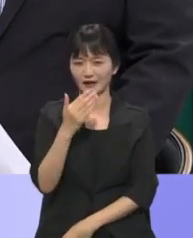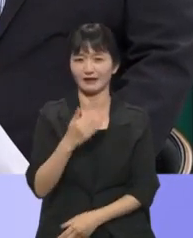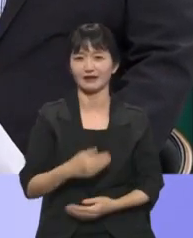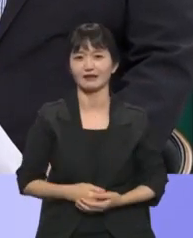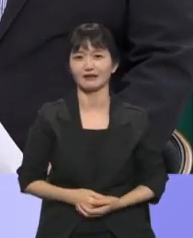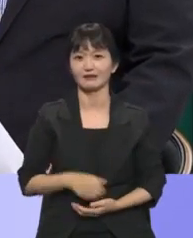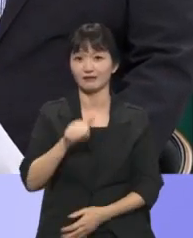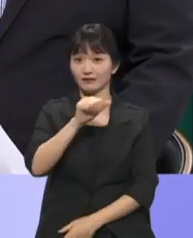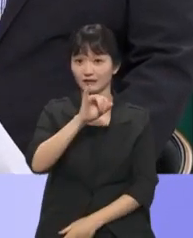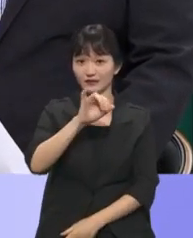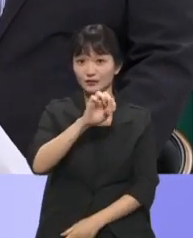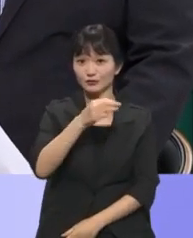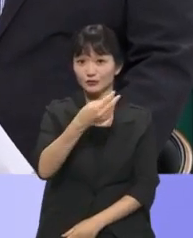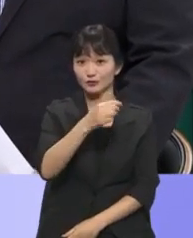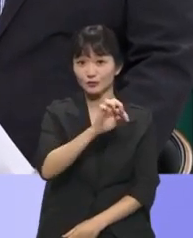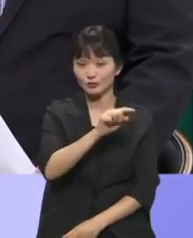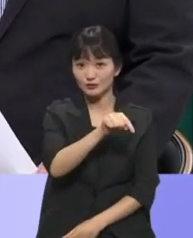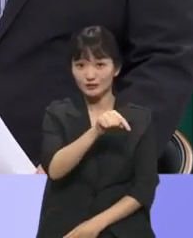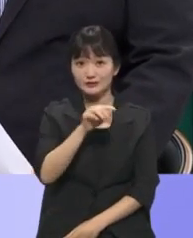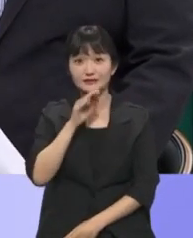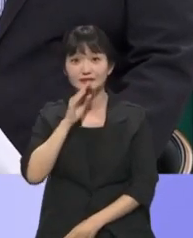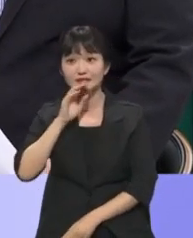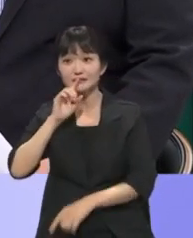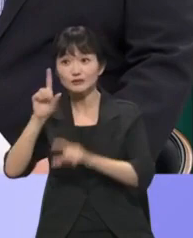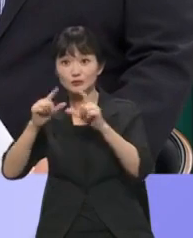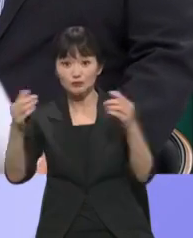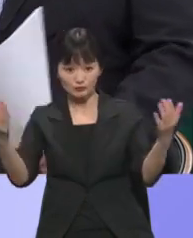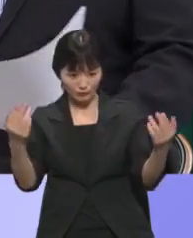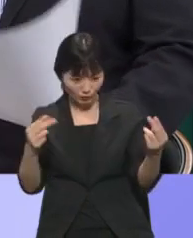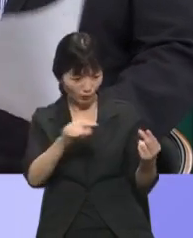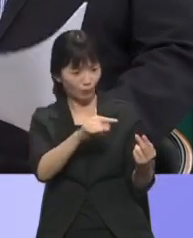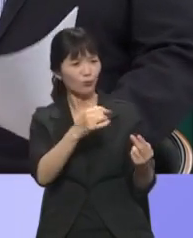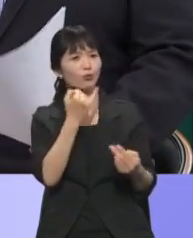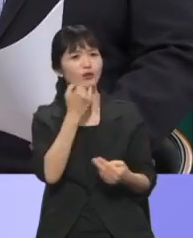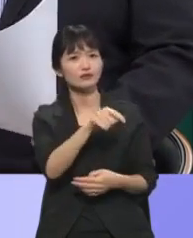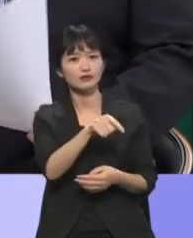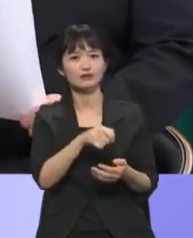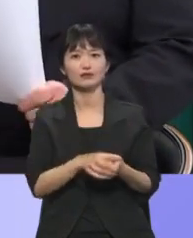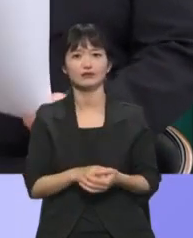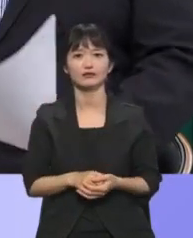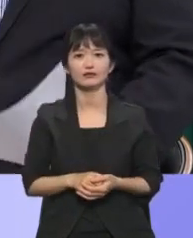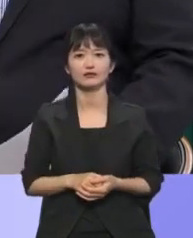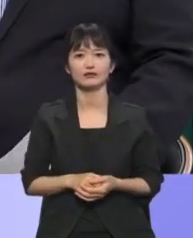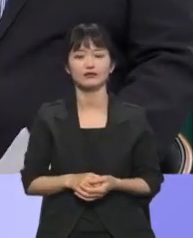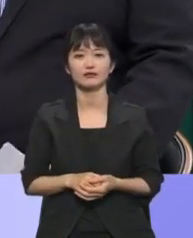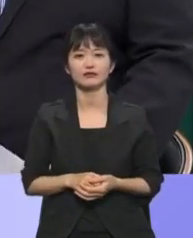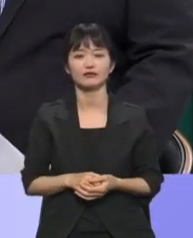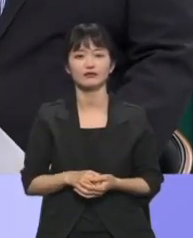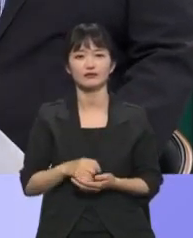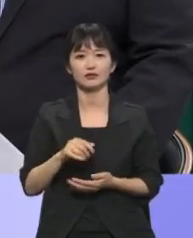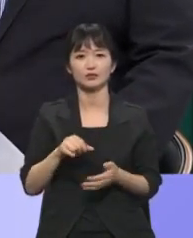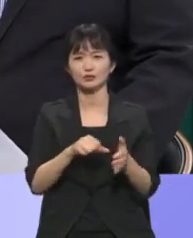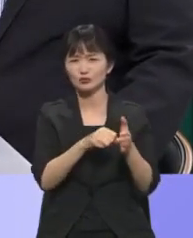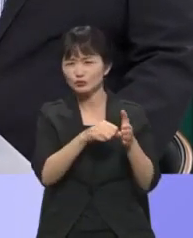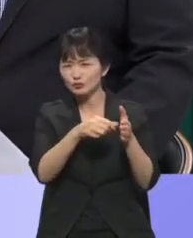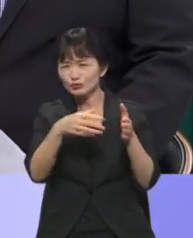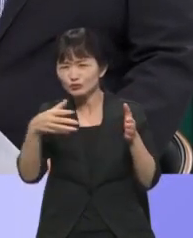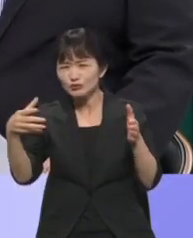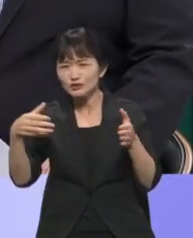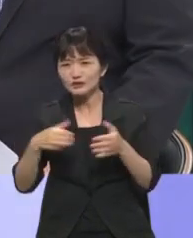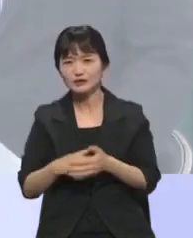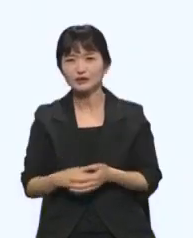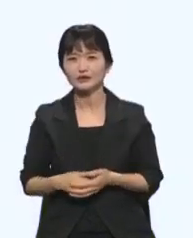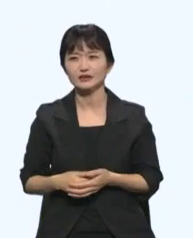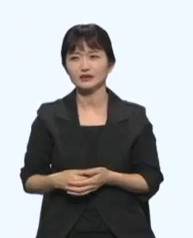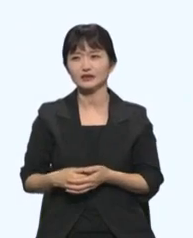근데 왜냐면 AI 프로필이 실물보다 좀 나아 보이는 것도 있고 어떻게 보면 저 패턴들이 우리가 유명한 요즘에 이런 그